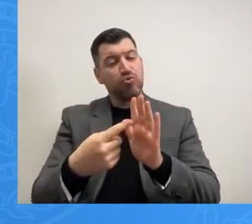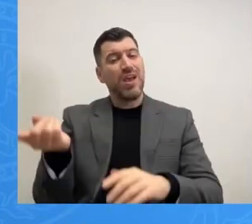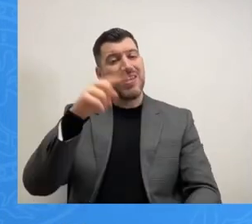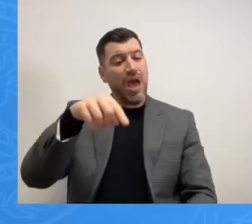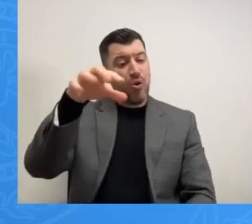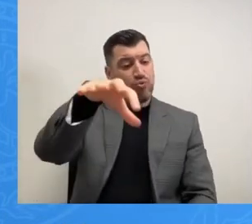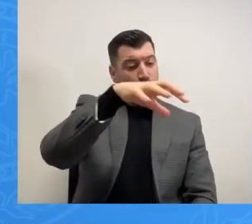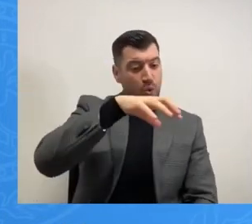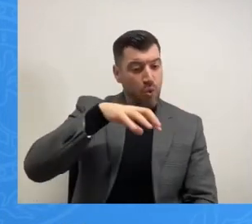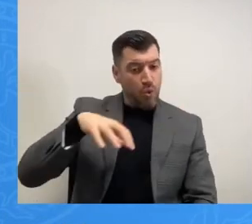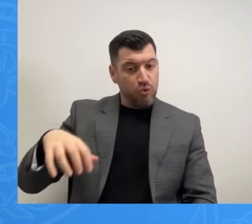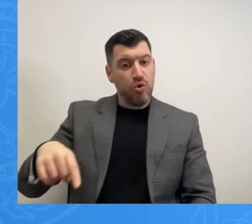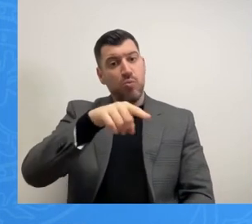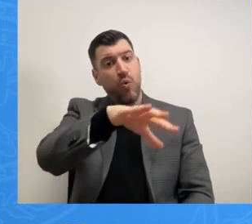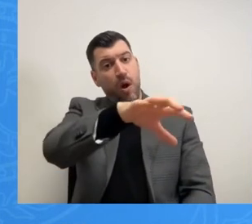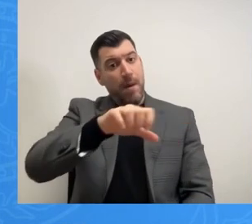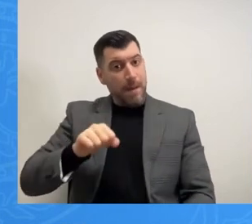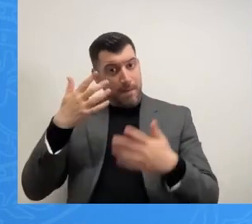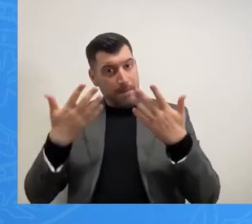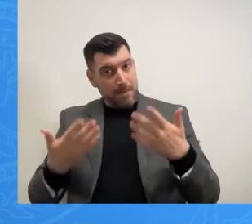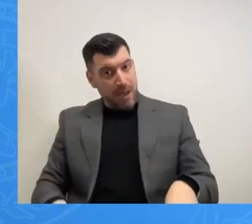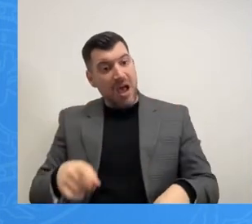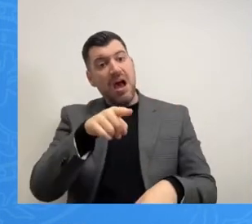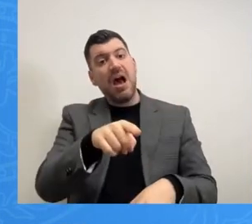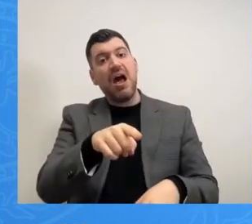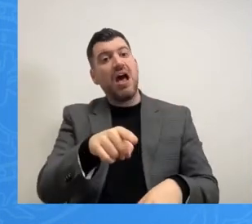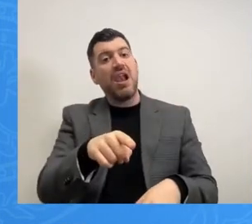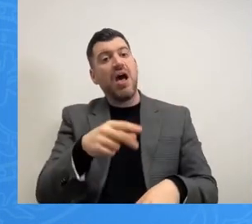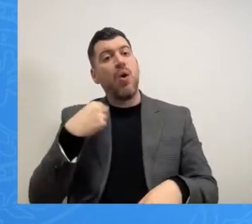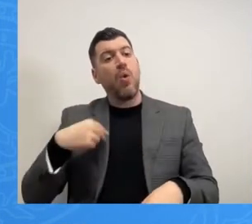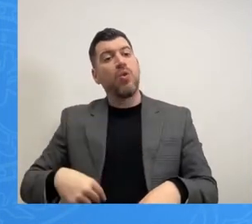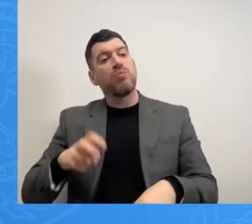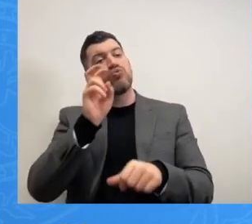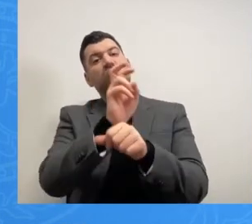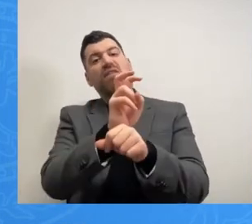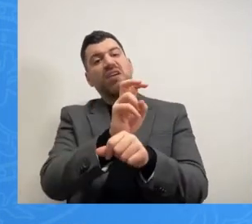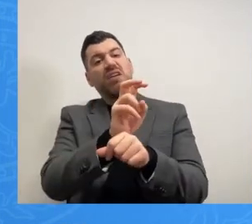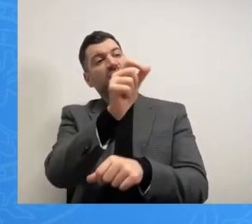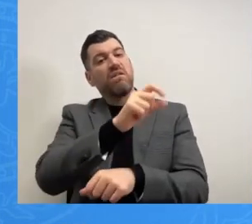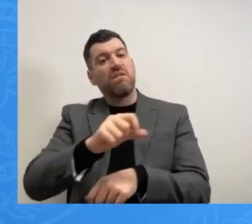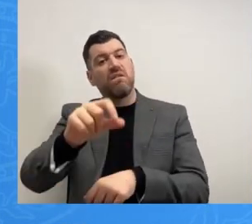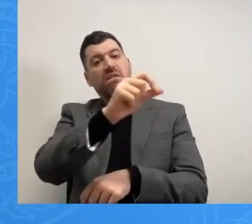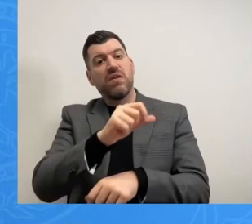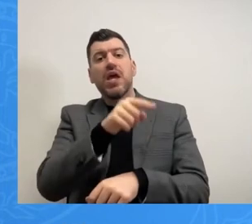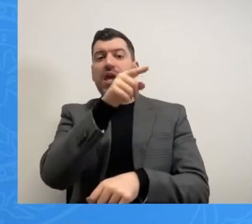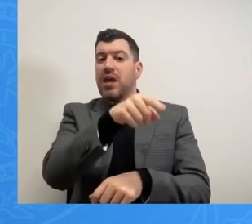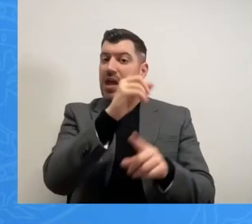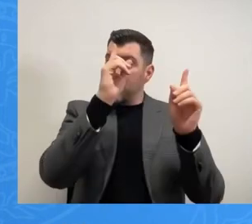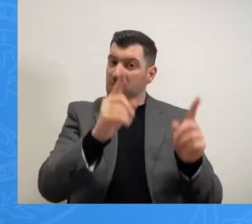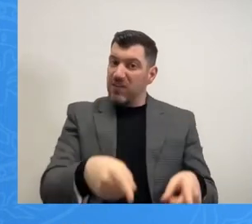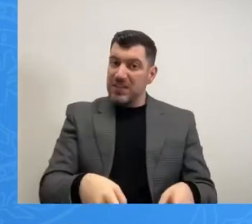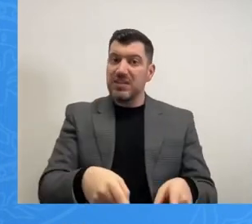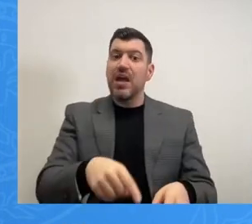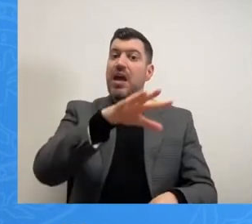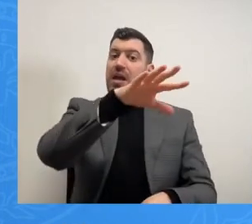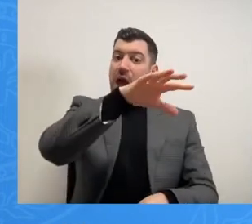απαλωτριωθεί και δεν αξιοποιούνται, είτε που έχουν αποφασιστεί, αλλά δεν εγγράφονται στον προϋπολογισμό, έχουν αποφασιστεί απαλωτριώσεις στις